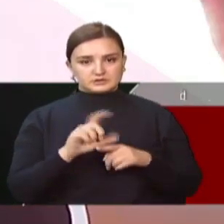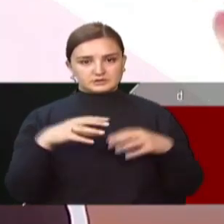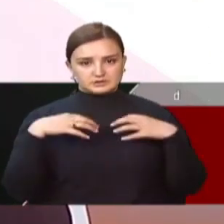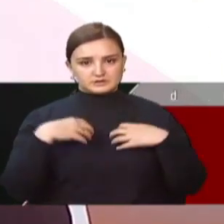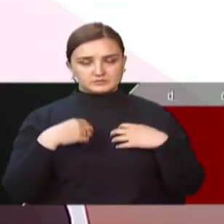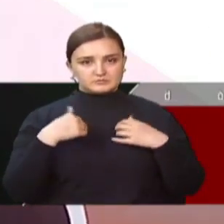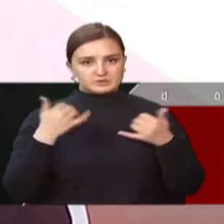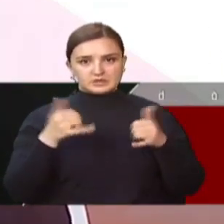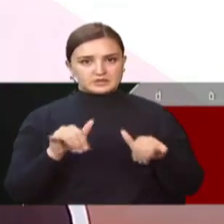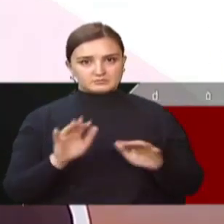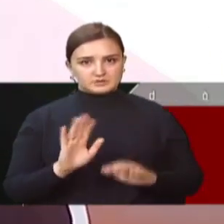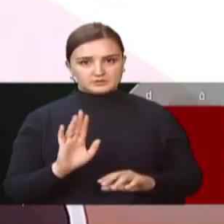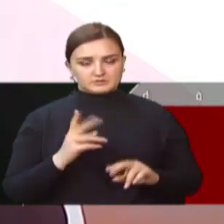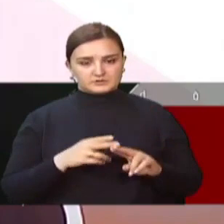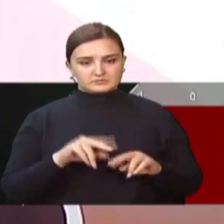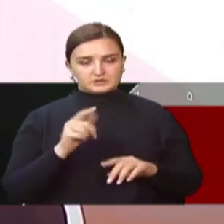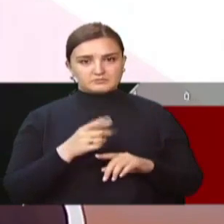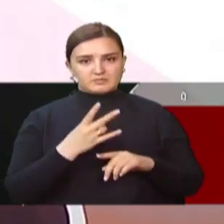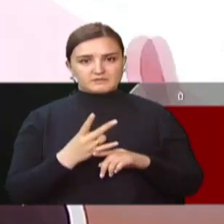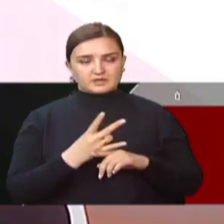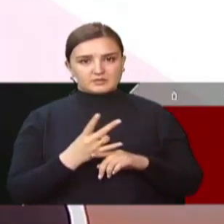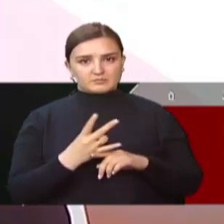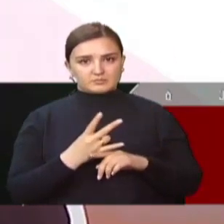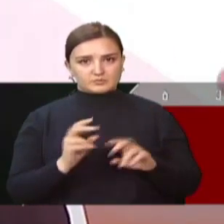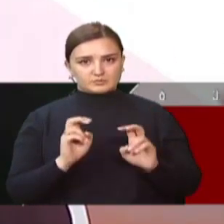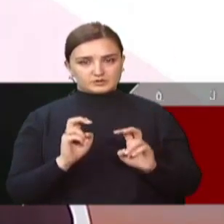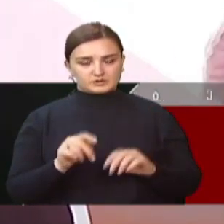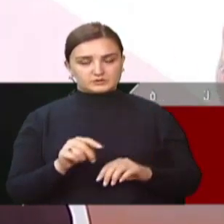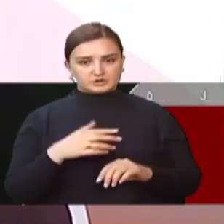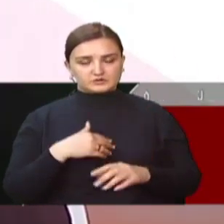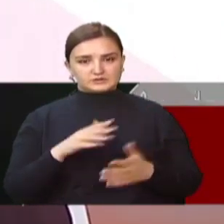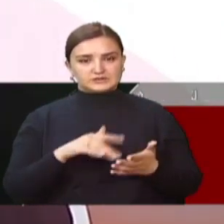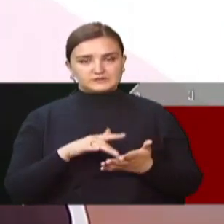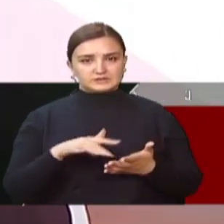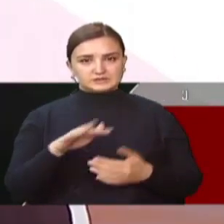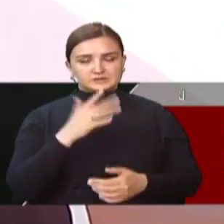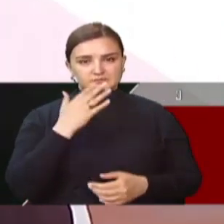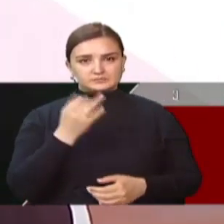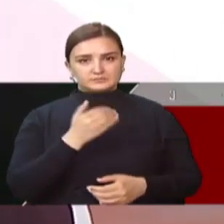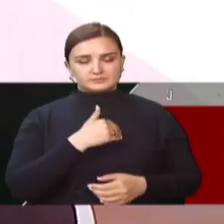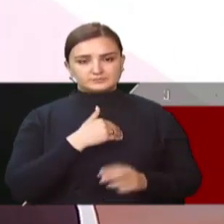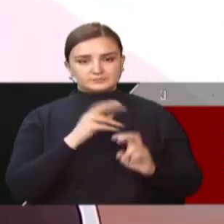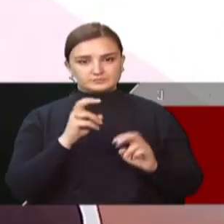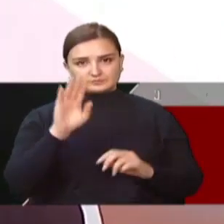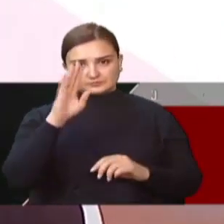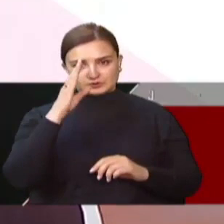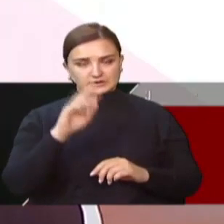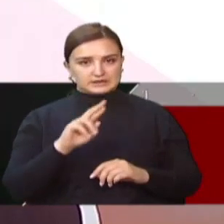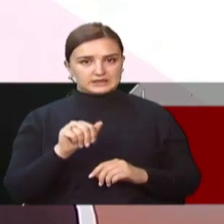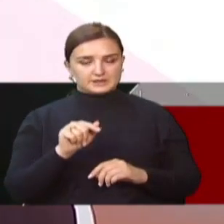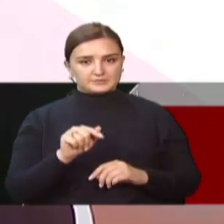sunt mi-armicuri, este Zalian, maune beli, da, ce nu e cu serul, interesebi sunt mogalate, da,